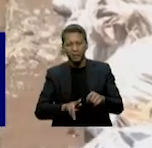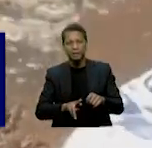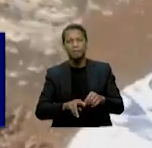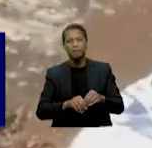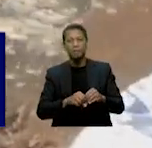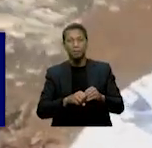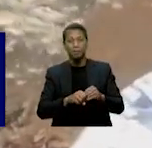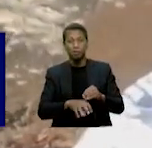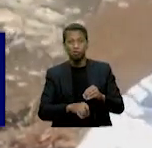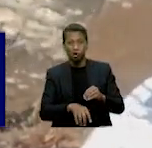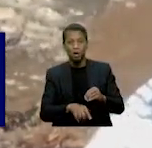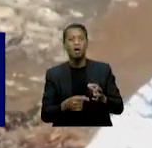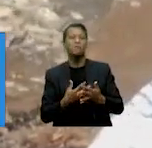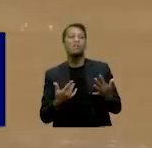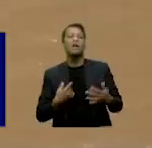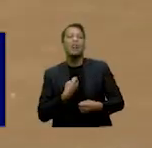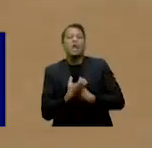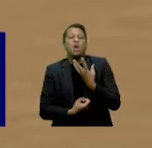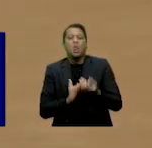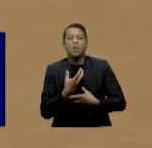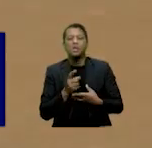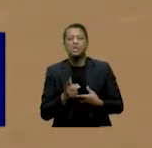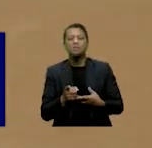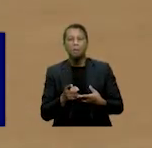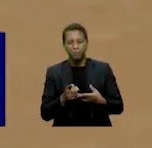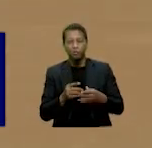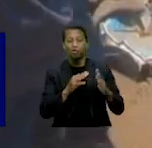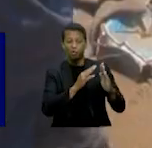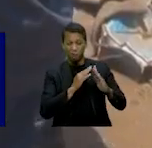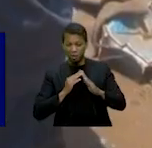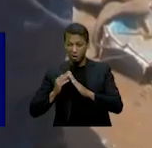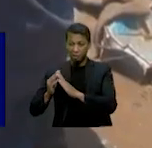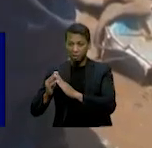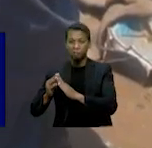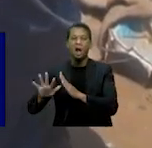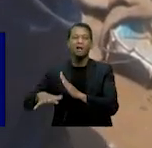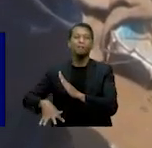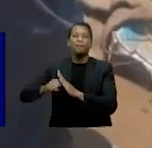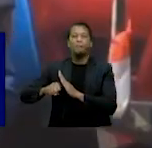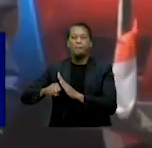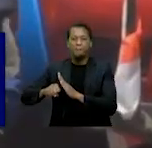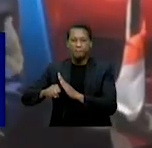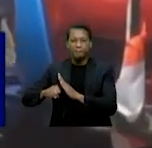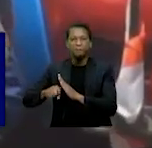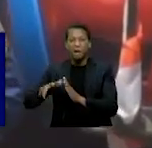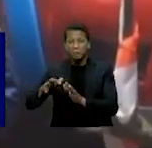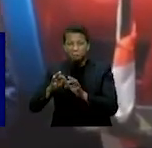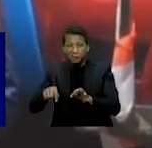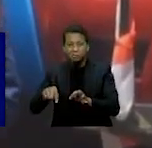dikeluhkan warga karena pasokan air bersih ke pelanggan berkurang. Bahkan tidak cukup untuk memenuhi kebutuhan air bersih